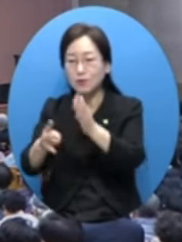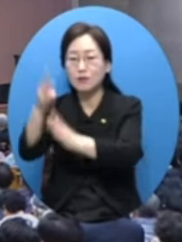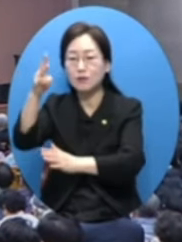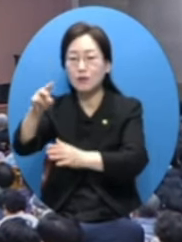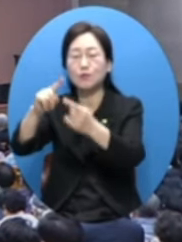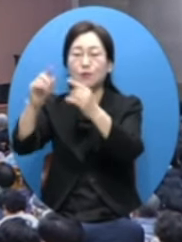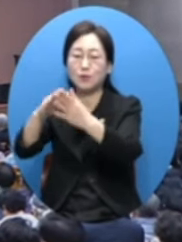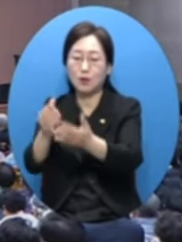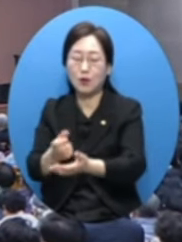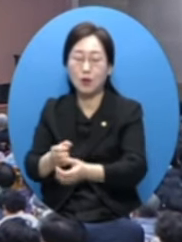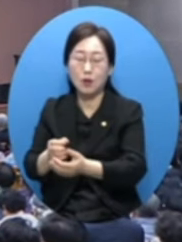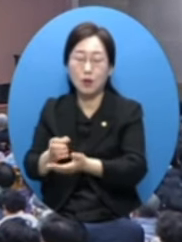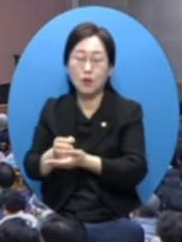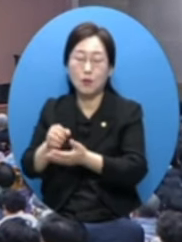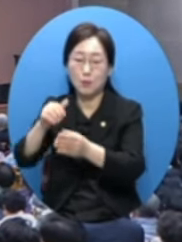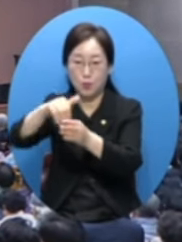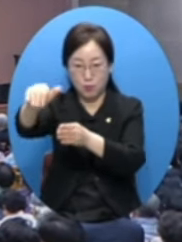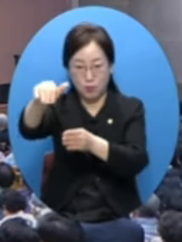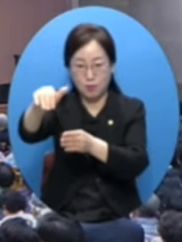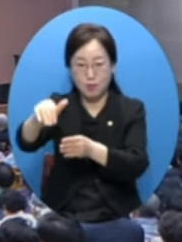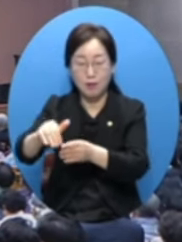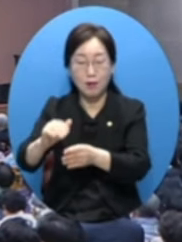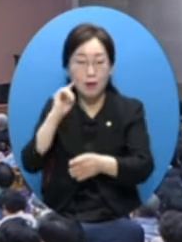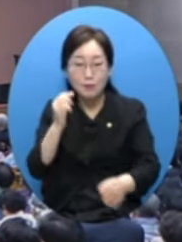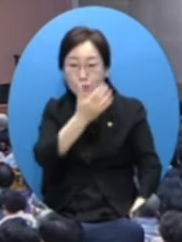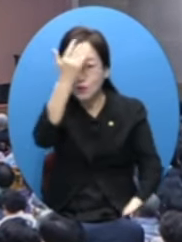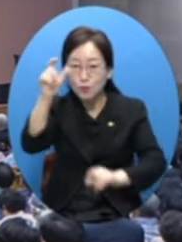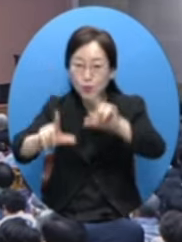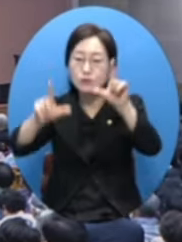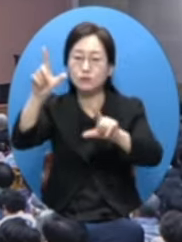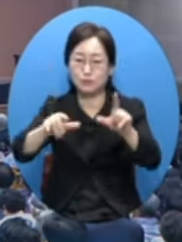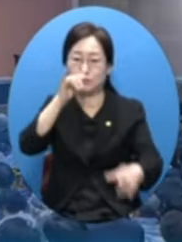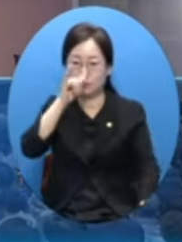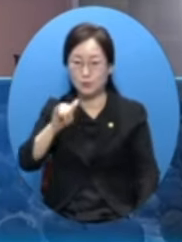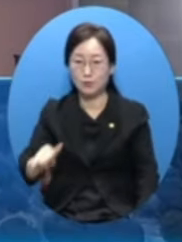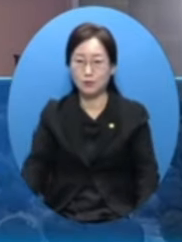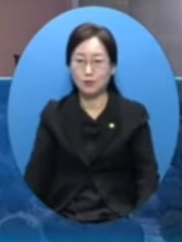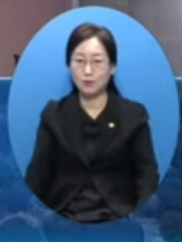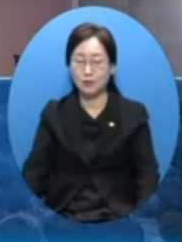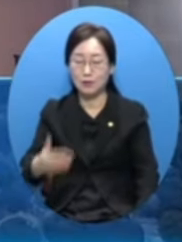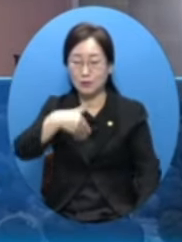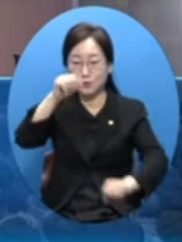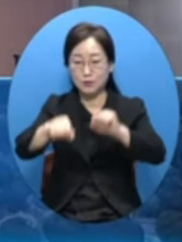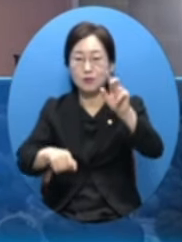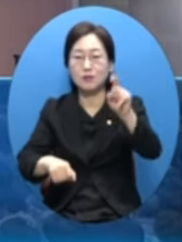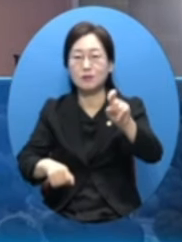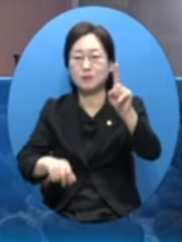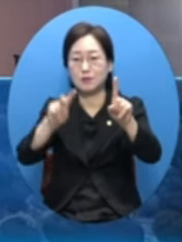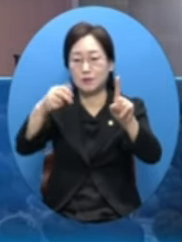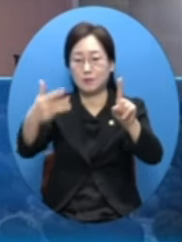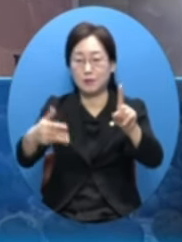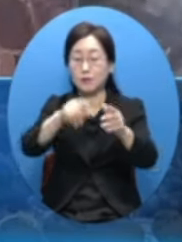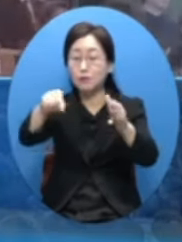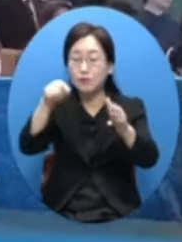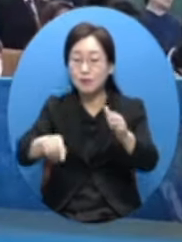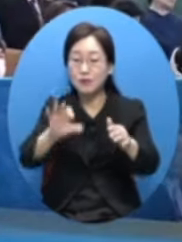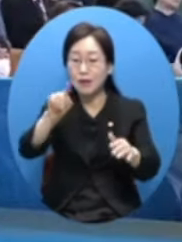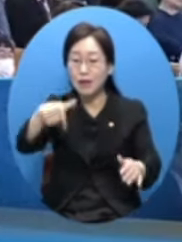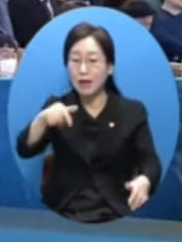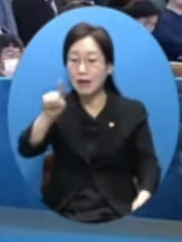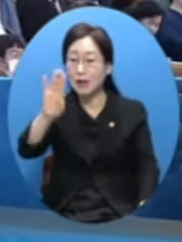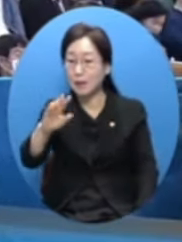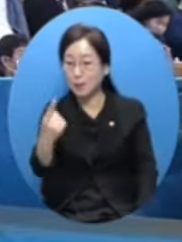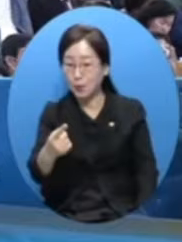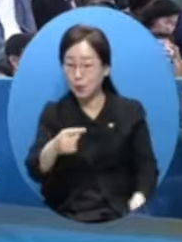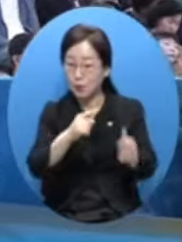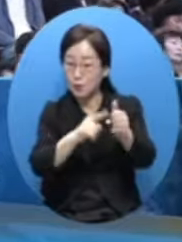그러한 아름다운 모습의 교회가 바로 안디옥교회였습니다. 사도행전 11장 28절 29절입니다 그 중에 아가보라 하는 한 사람이 일어나